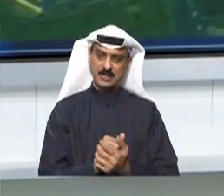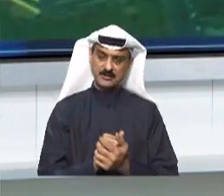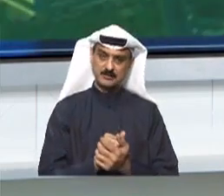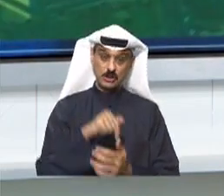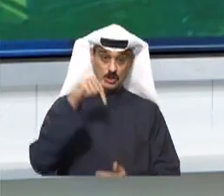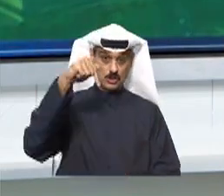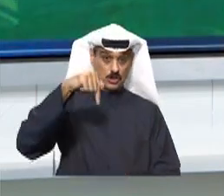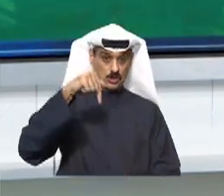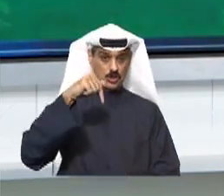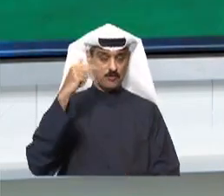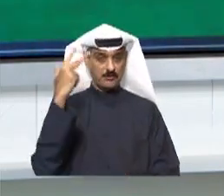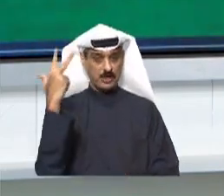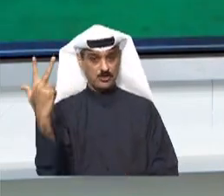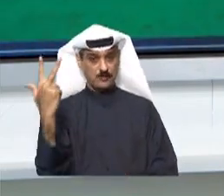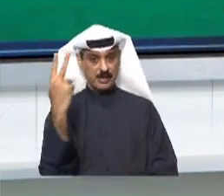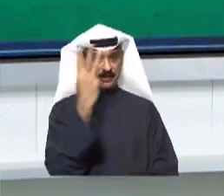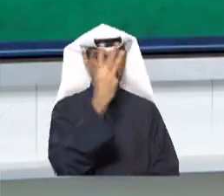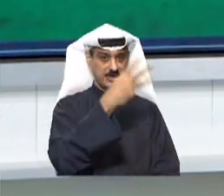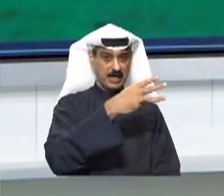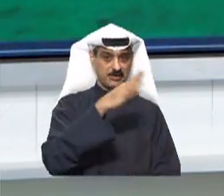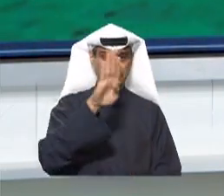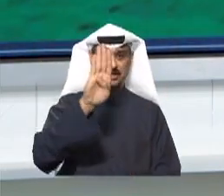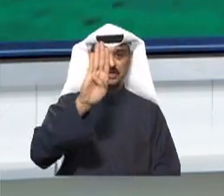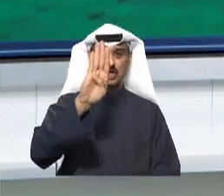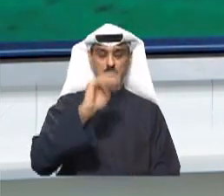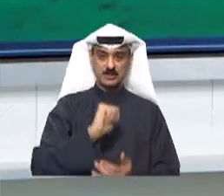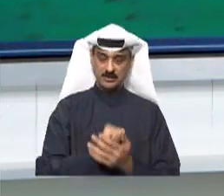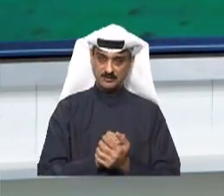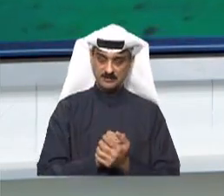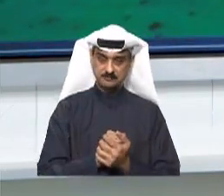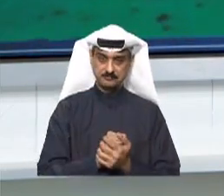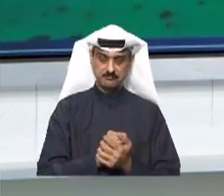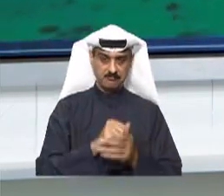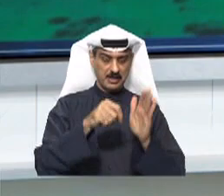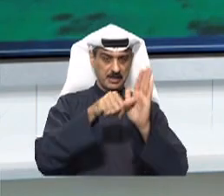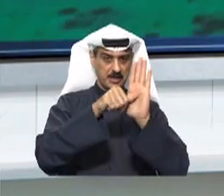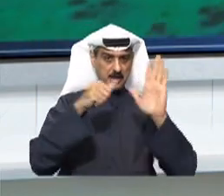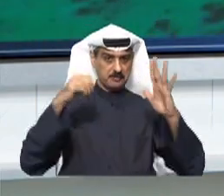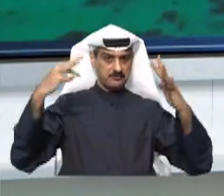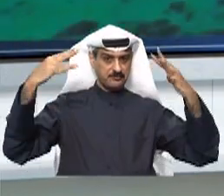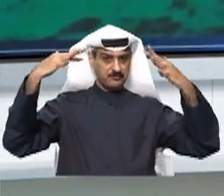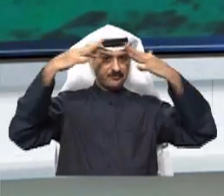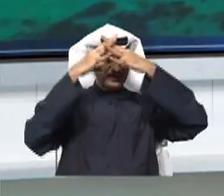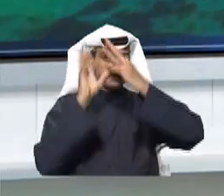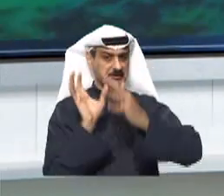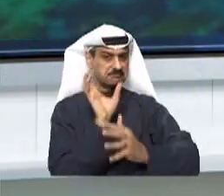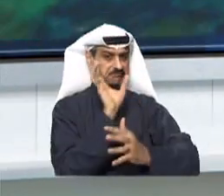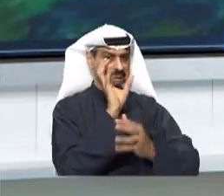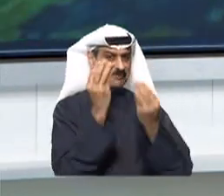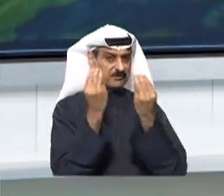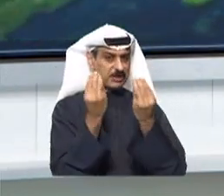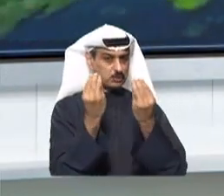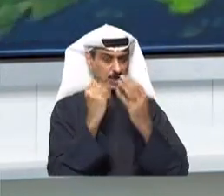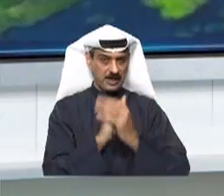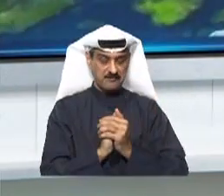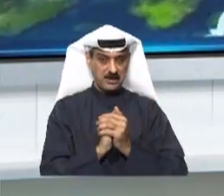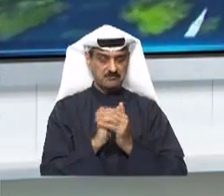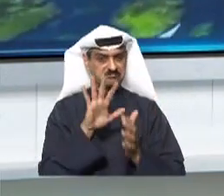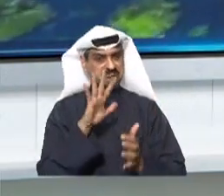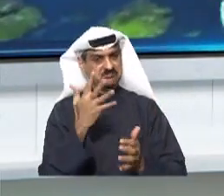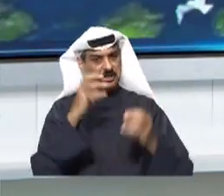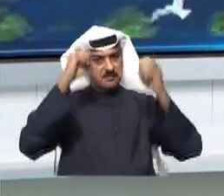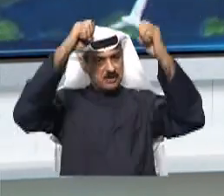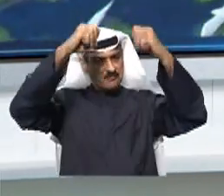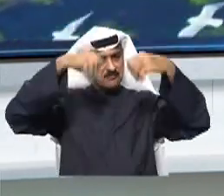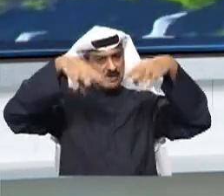هذا اليوم ما بين 8 إلى 30 كيلومتر في الساعة. راح تبدي أيضا تتكاثر السحب تدريجيا، قد تكون هناك فرص ضعيفة لبعض